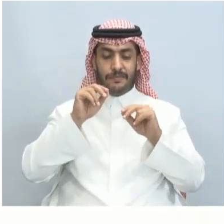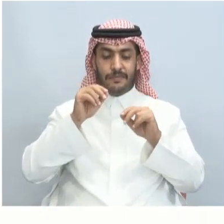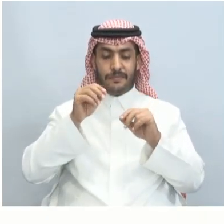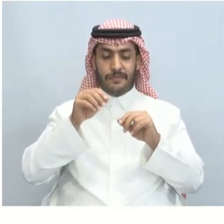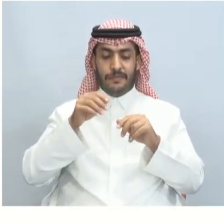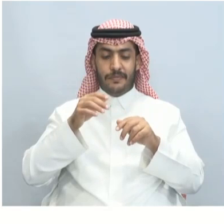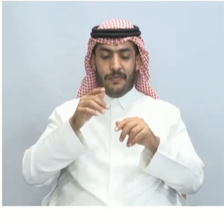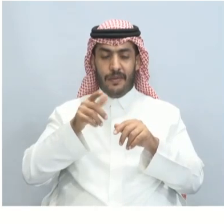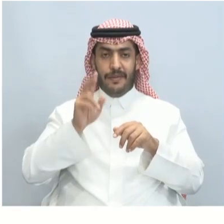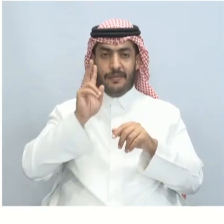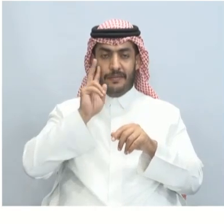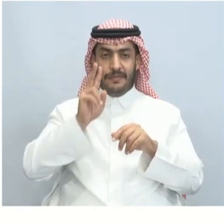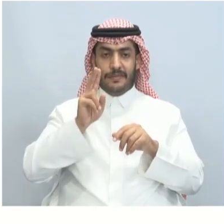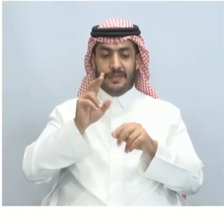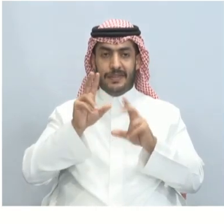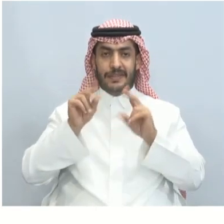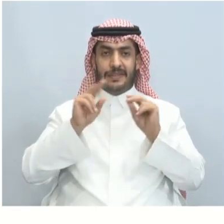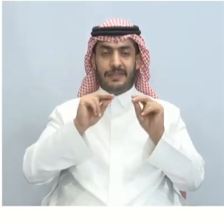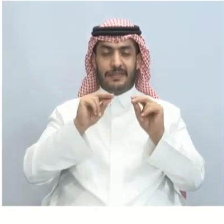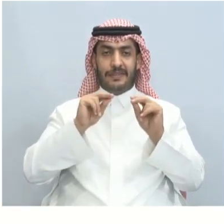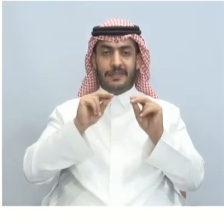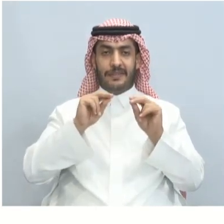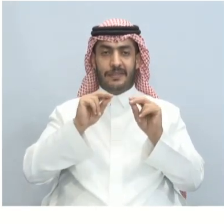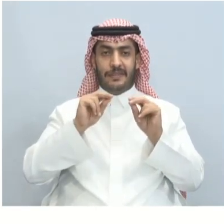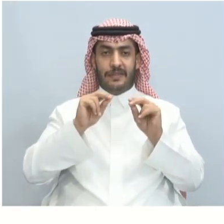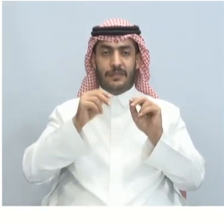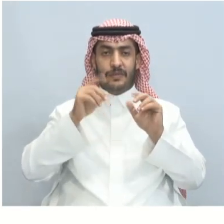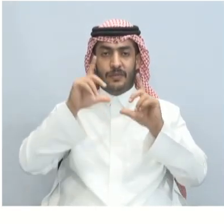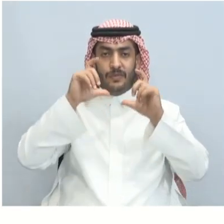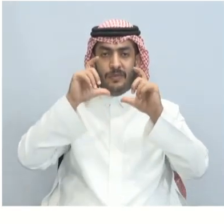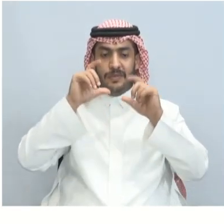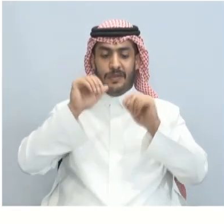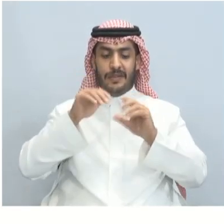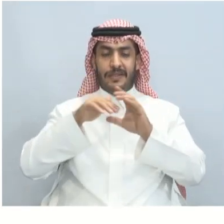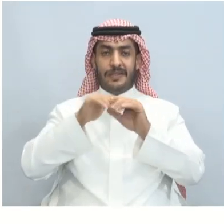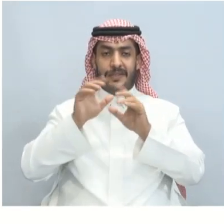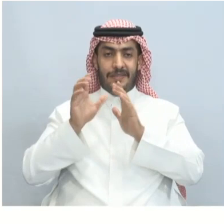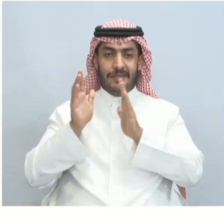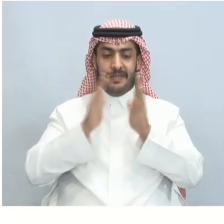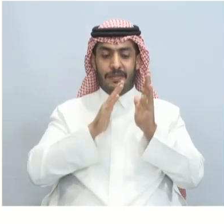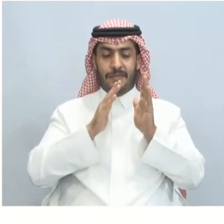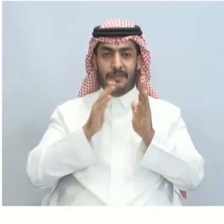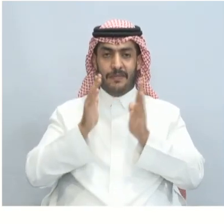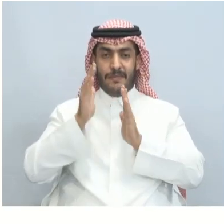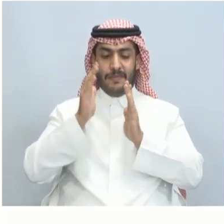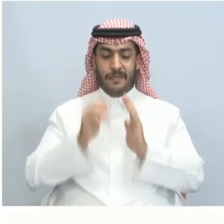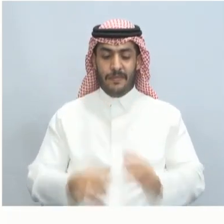بالتوصيل بين الرؤوس الجديده فتتكون لدينا هذه الصوره لانسحاب شبه